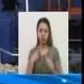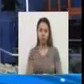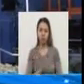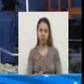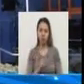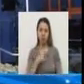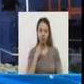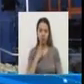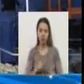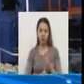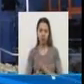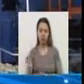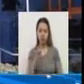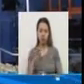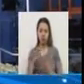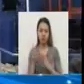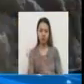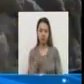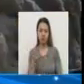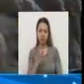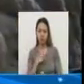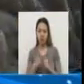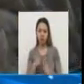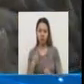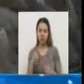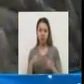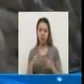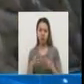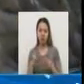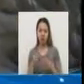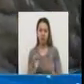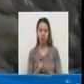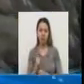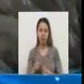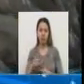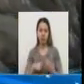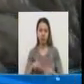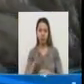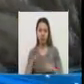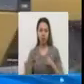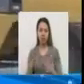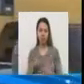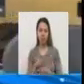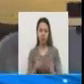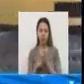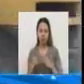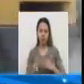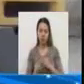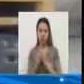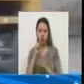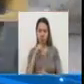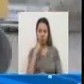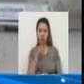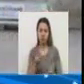Кәсіпкерлер палатасы бастамасымен облыстық ауыл шаруашылығы басқармасы тарапынан жүн және тері өңдеу өнеркәсібі бойынша бизнес жобалар әзірлеу мәселесі қолдау тапқан. Бір жылдары